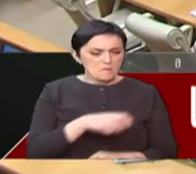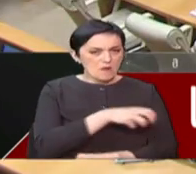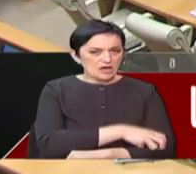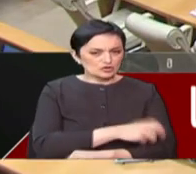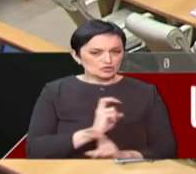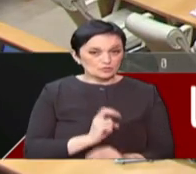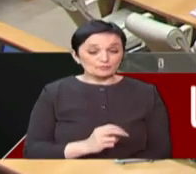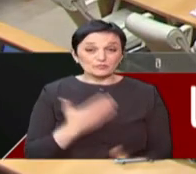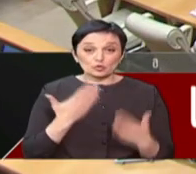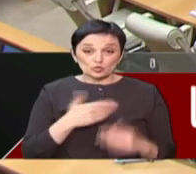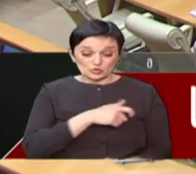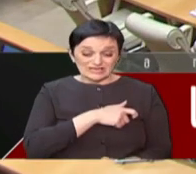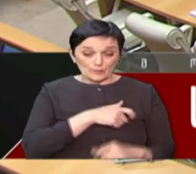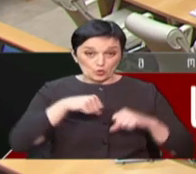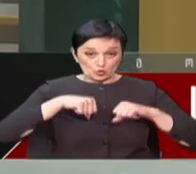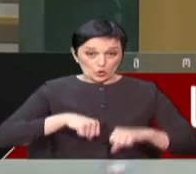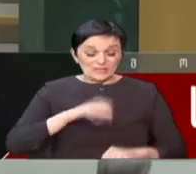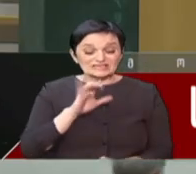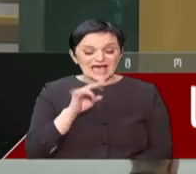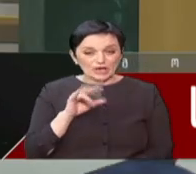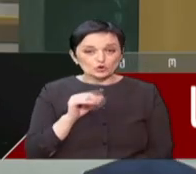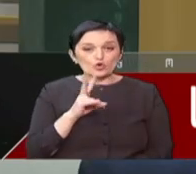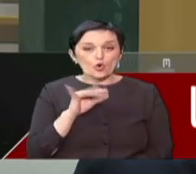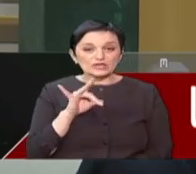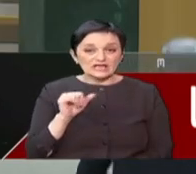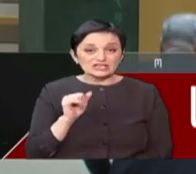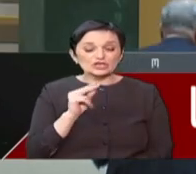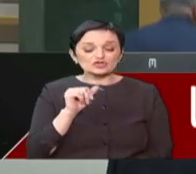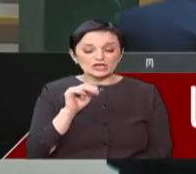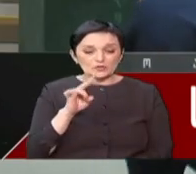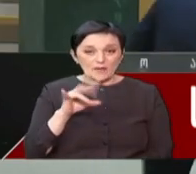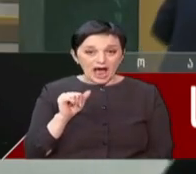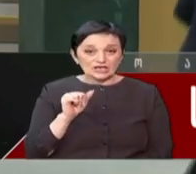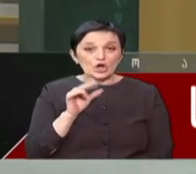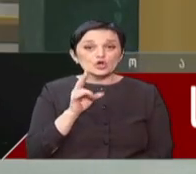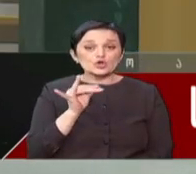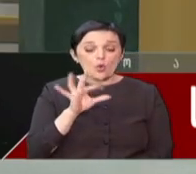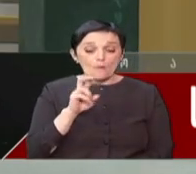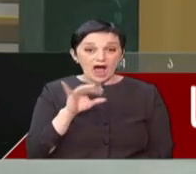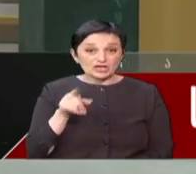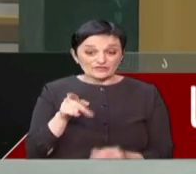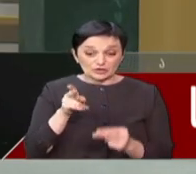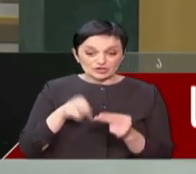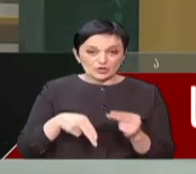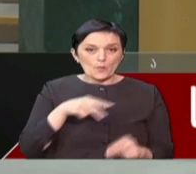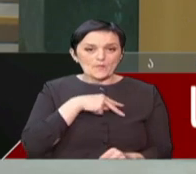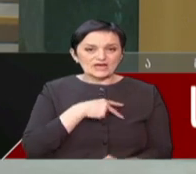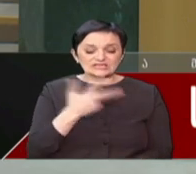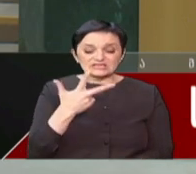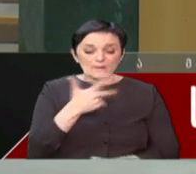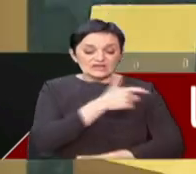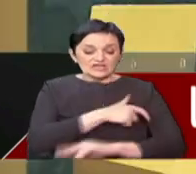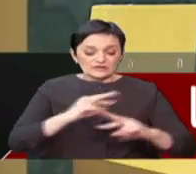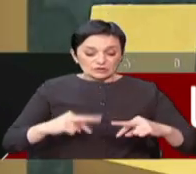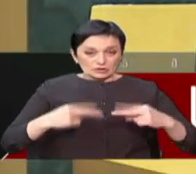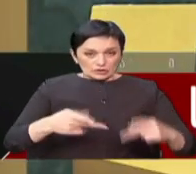პარტიულად. Თუ სადეპუტატო მანდატი დავით სერგეენკოს, ირაკლი კოვზანაძეს, ვლადიმერ ჩაჩბაიასა და ნინო იობაშვილს შეუწყდებათ, პარლამენტში სამი წევრის